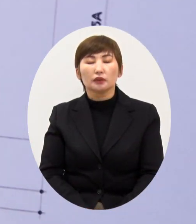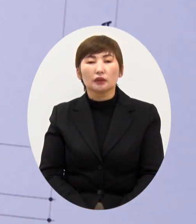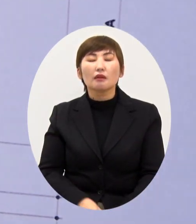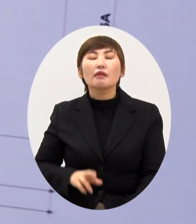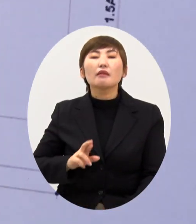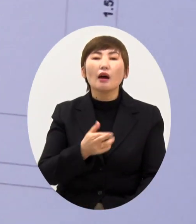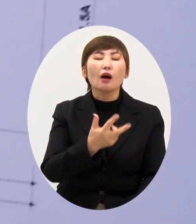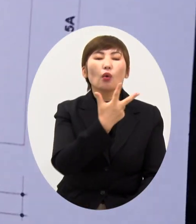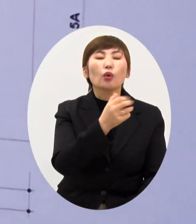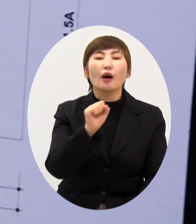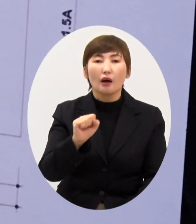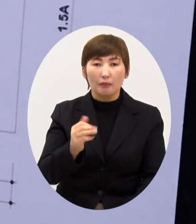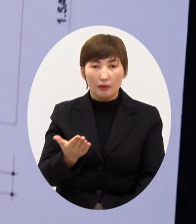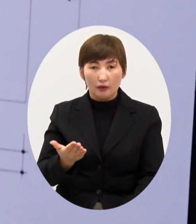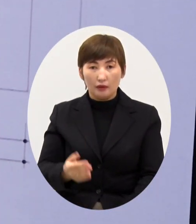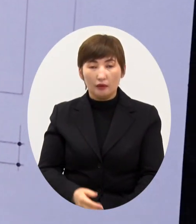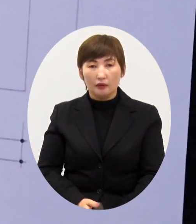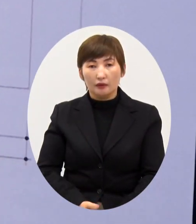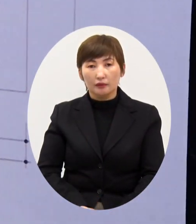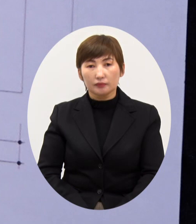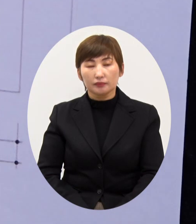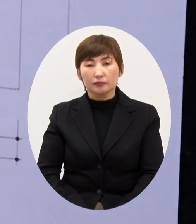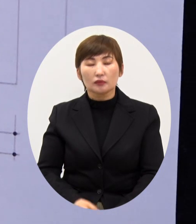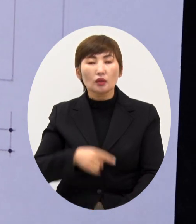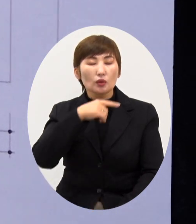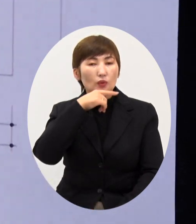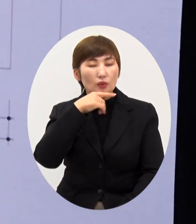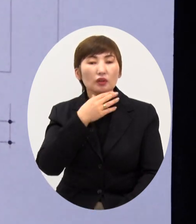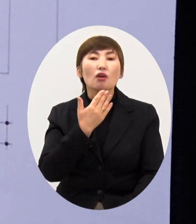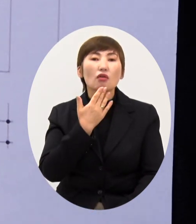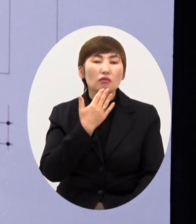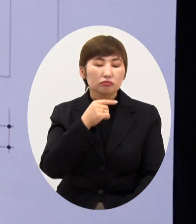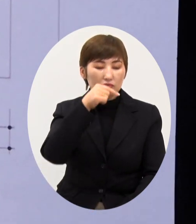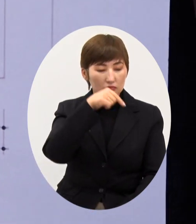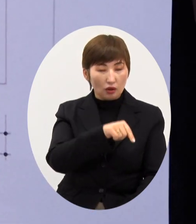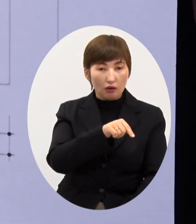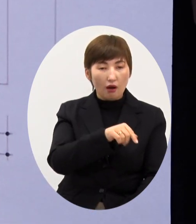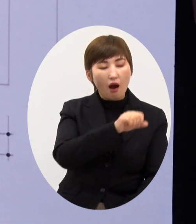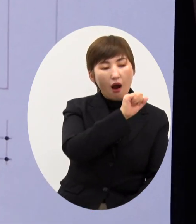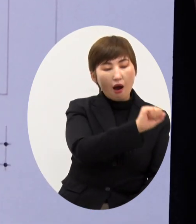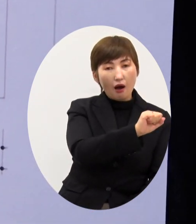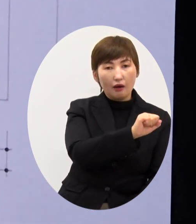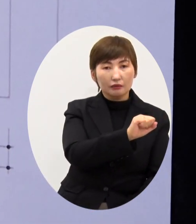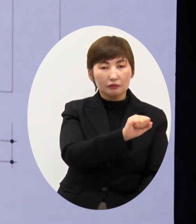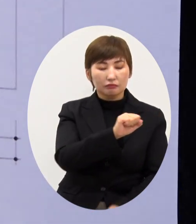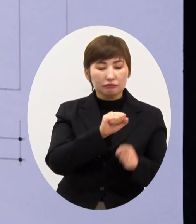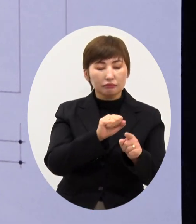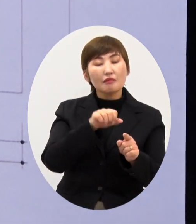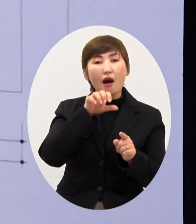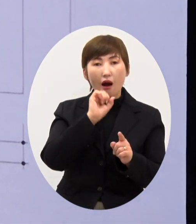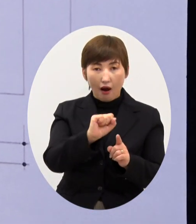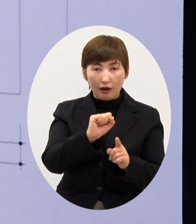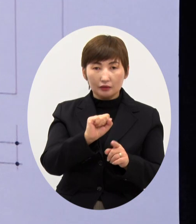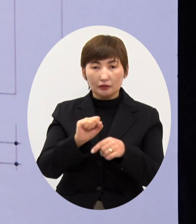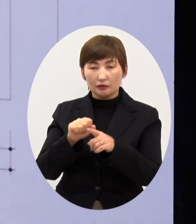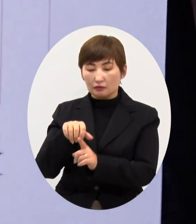За тэгвэл яагаад 3 А гэсэн юм бэ гэхээр за энэ улаан өнгөний доор энэ хэмжээсийг 1 А, хөх өнгөний